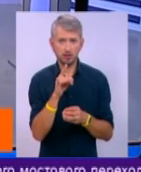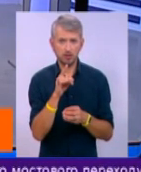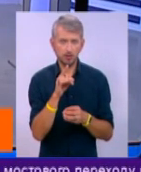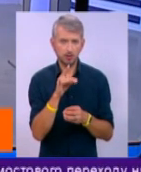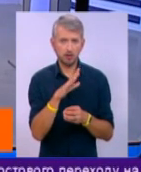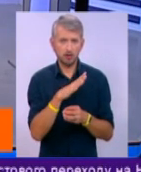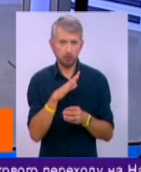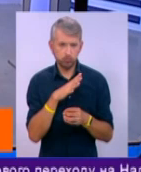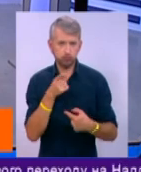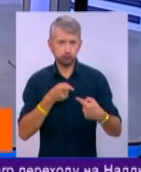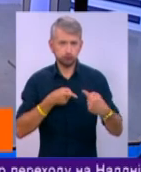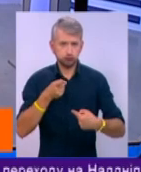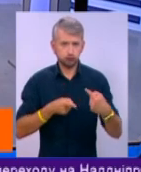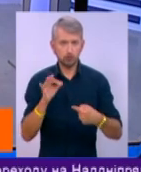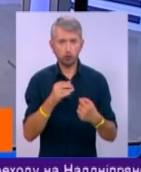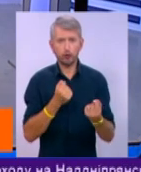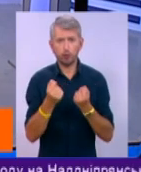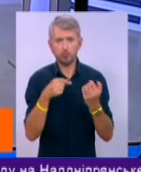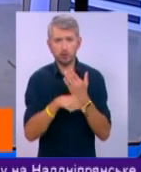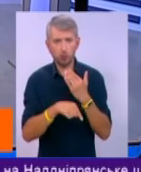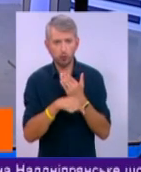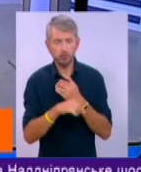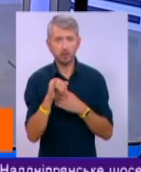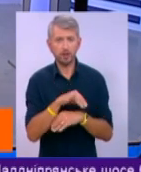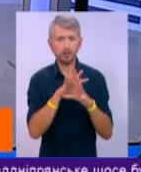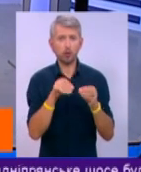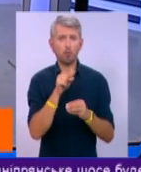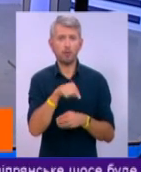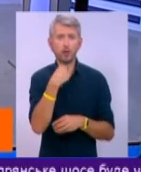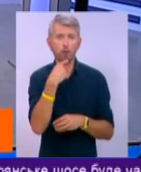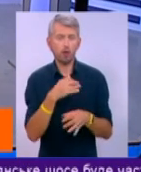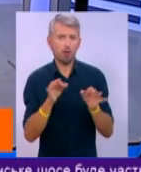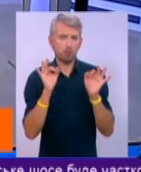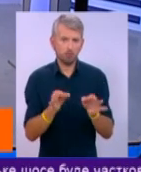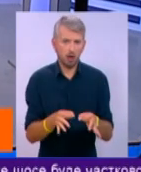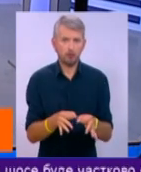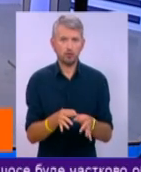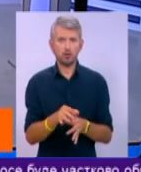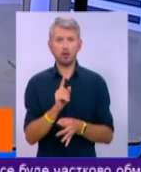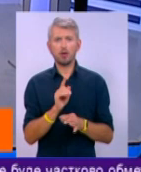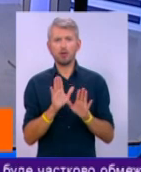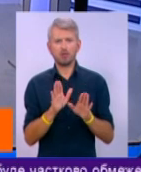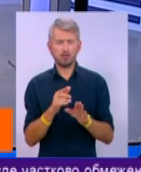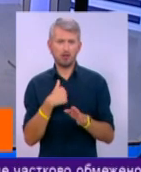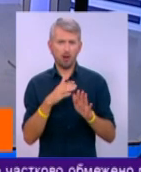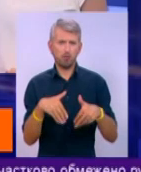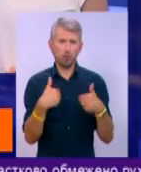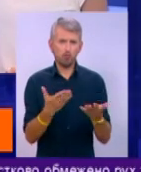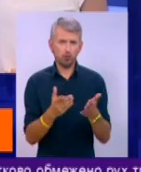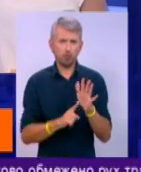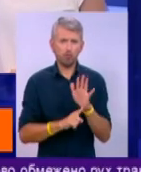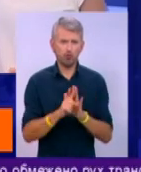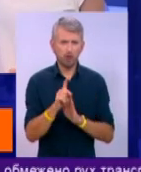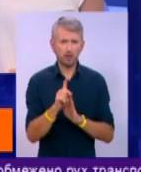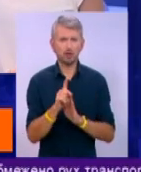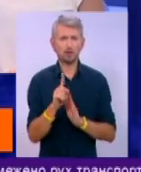конструктивних інтелектуальних баталіях стосовно боротьби з корупцією. І в цілому він говорить правильні речі, тільки я все ж таки пропоную почати з верхівки